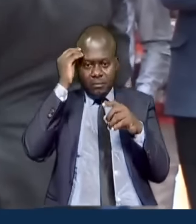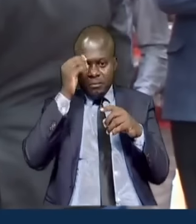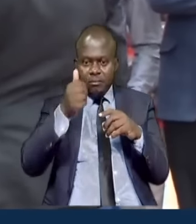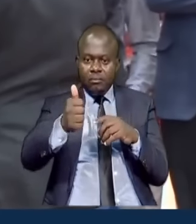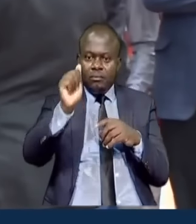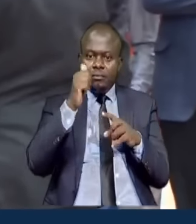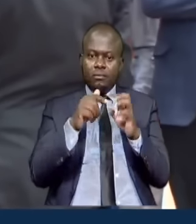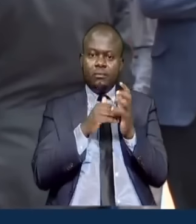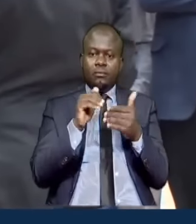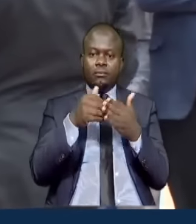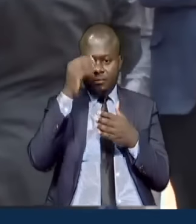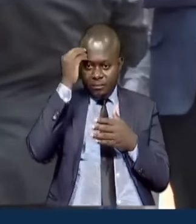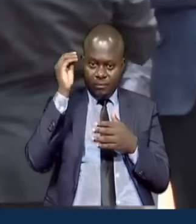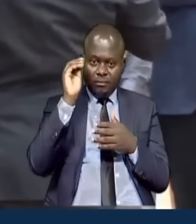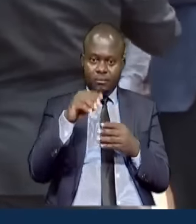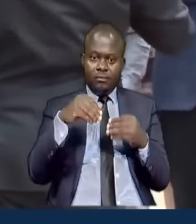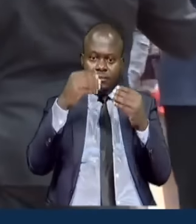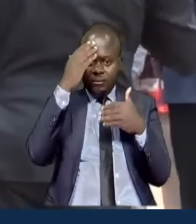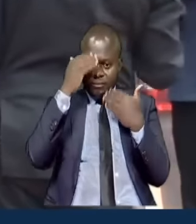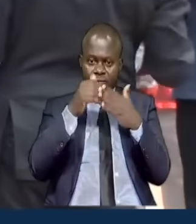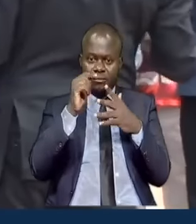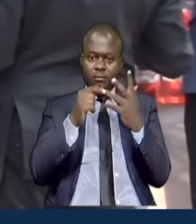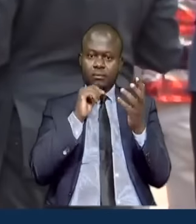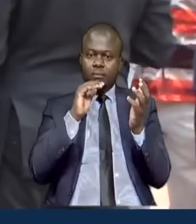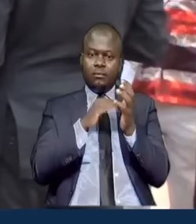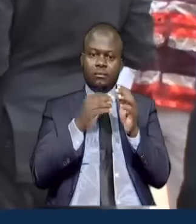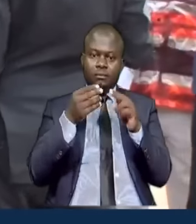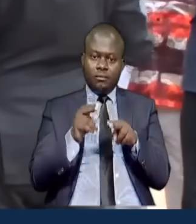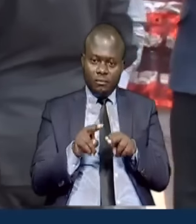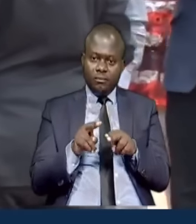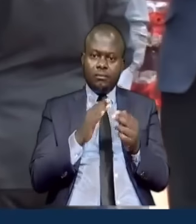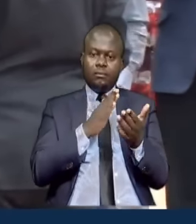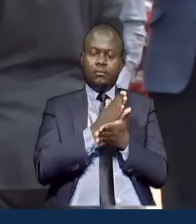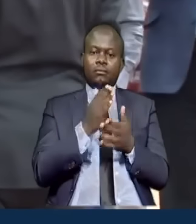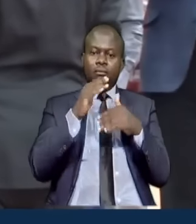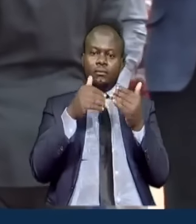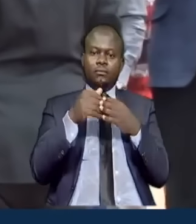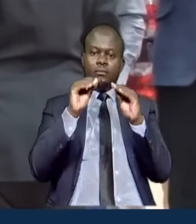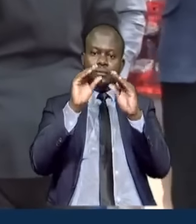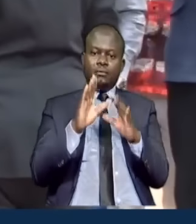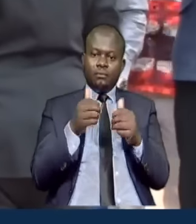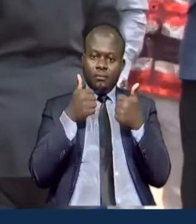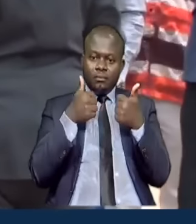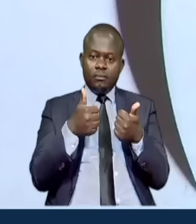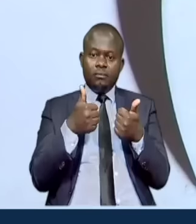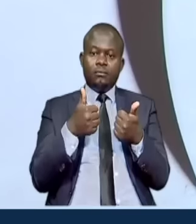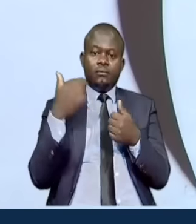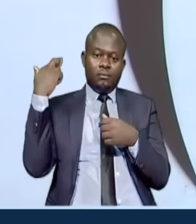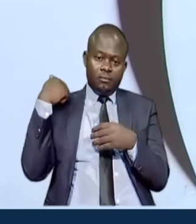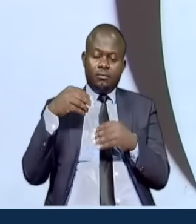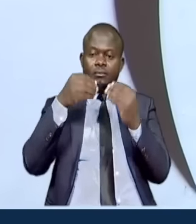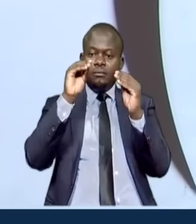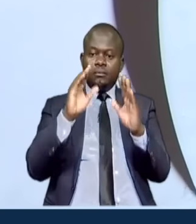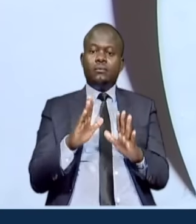cye ndetse no mu butumwa atanga kugira ngo ibi ngibi ntizongere kuba. Ni ukugira ngo habeho inyigisho nzima dushinzwe gutanga